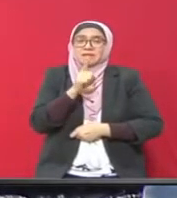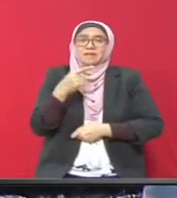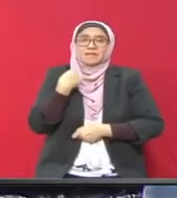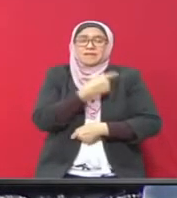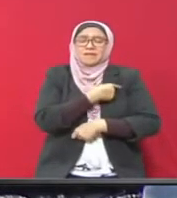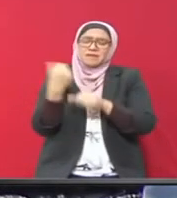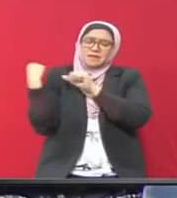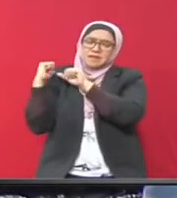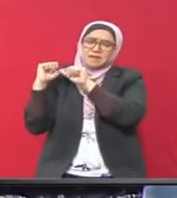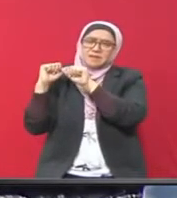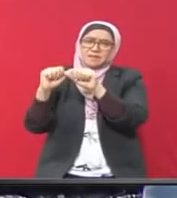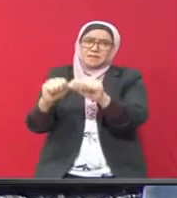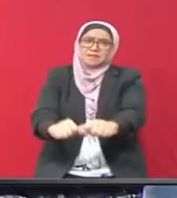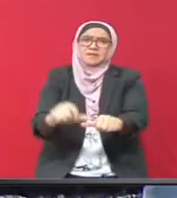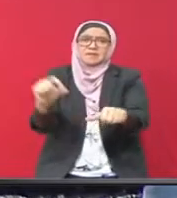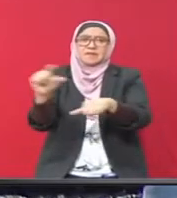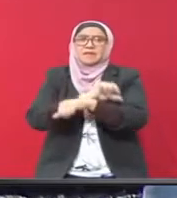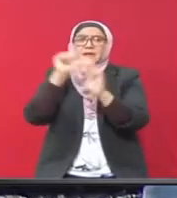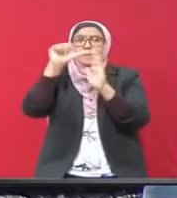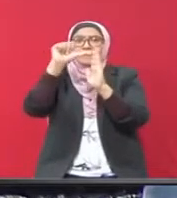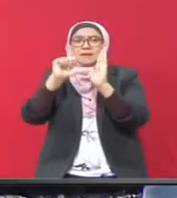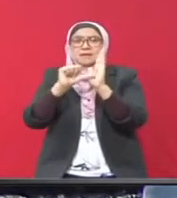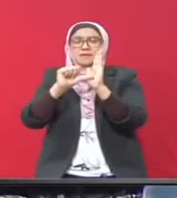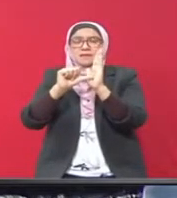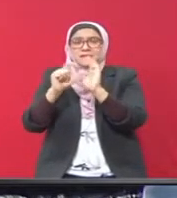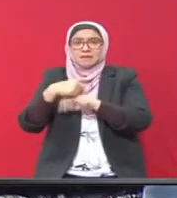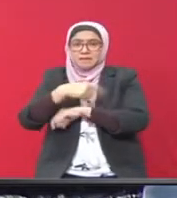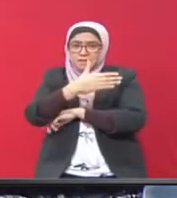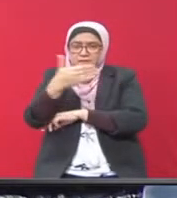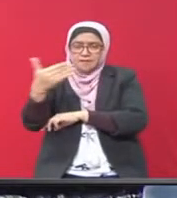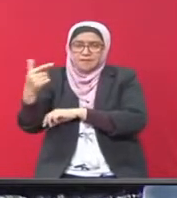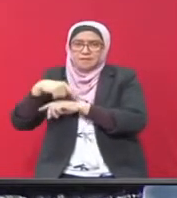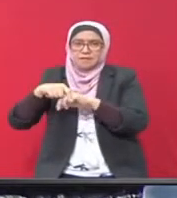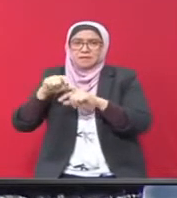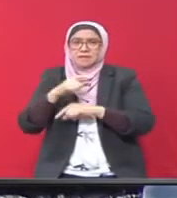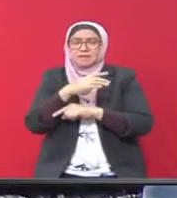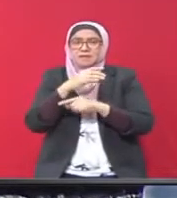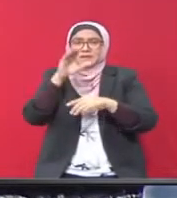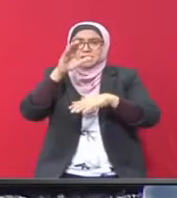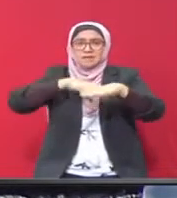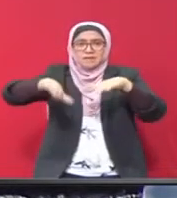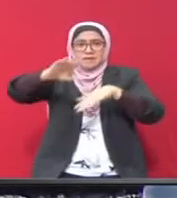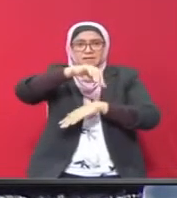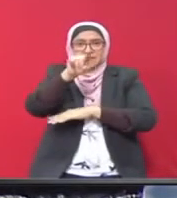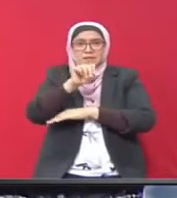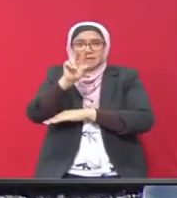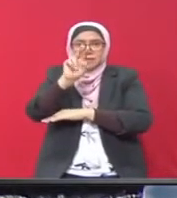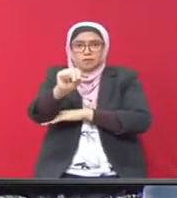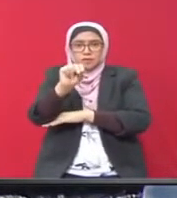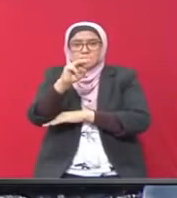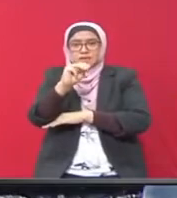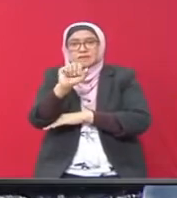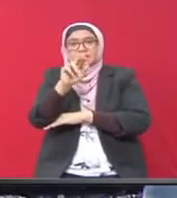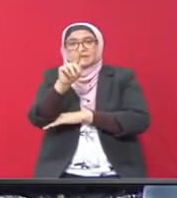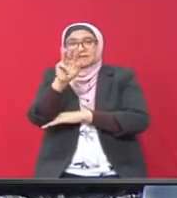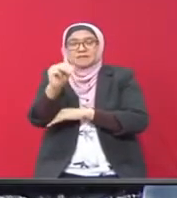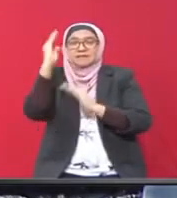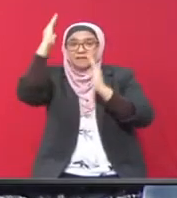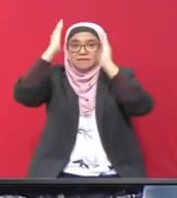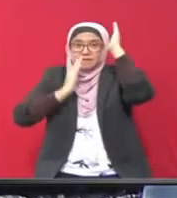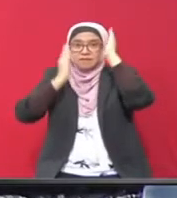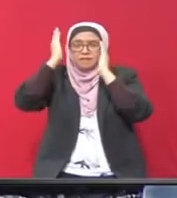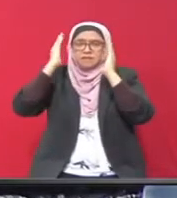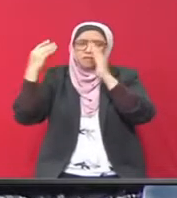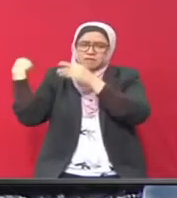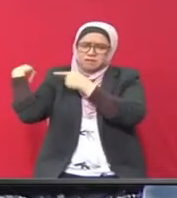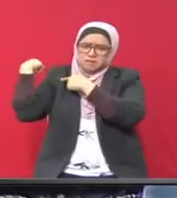menggunakannya akta perikanan di dalam kawasan zun rating Malaysia dan stakat ini kita telah membuat